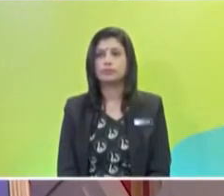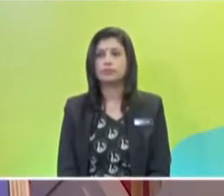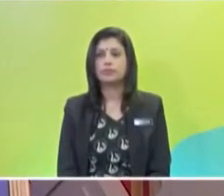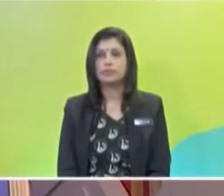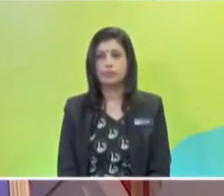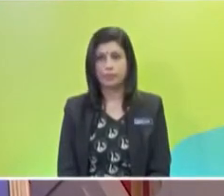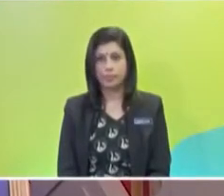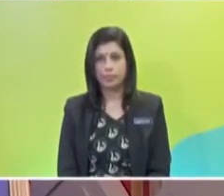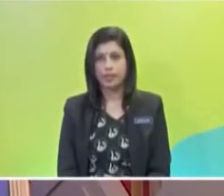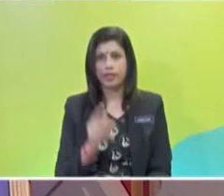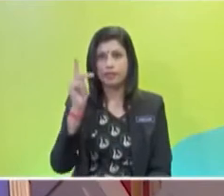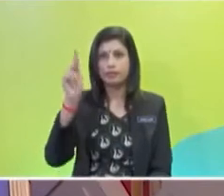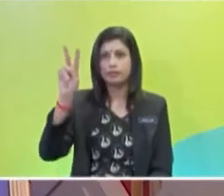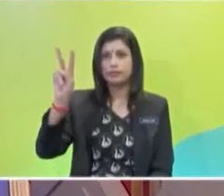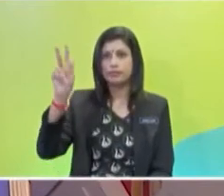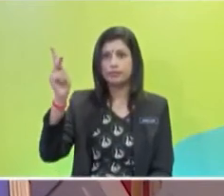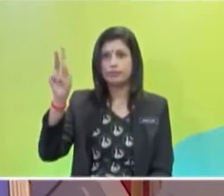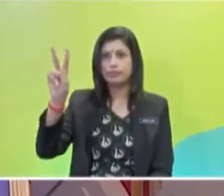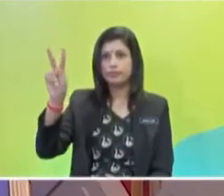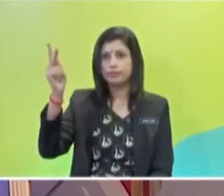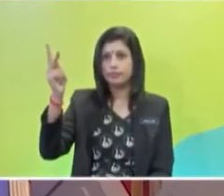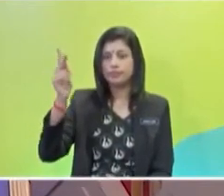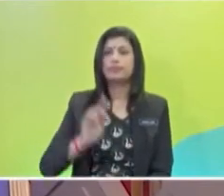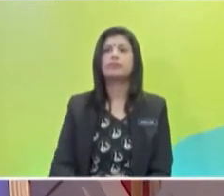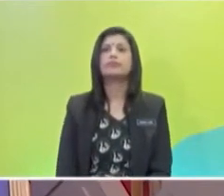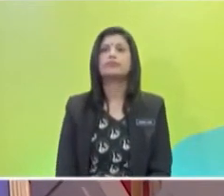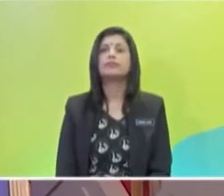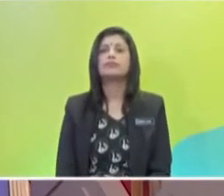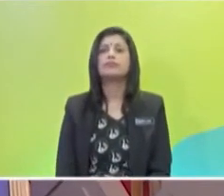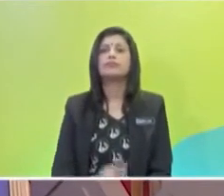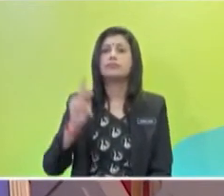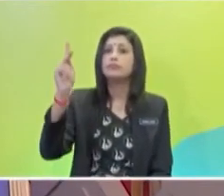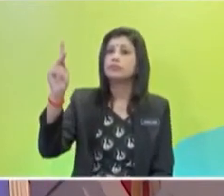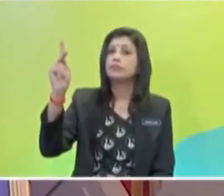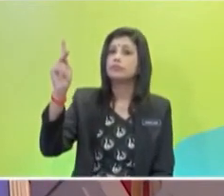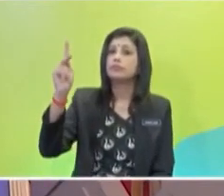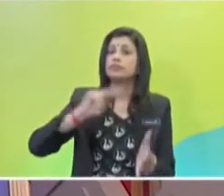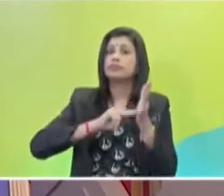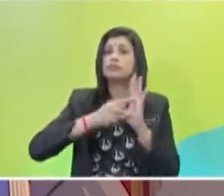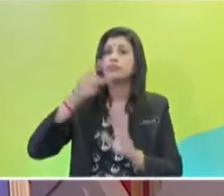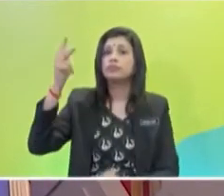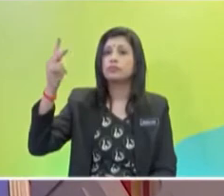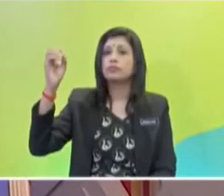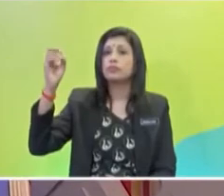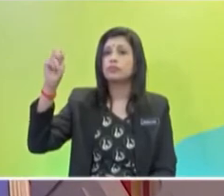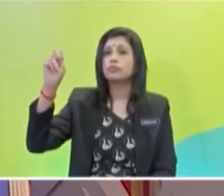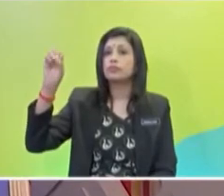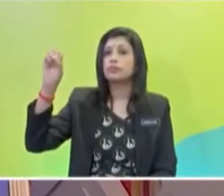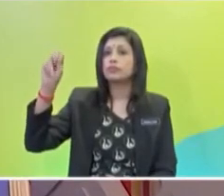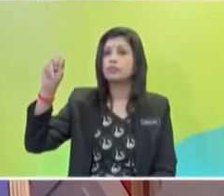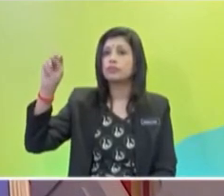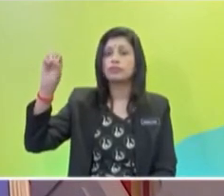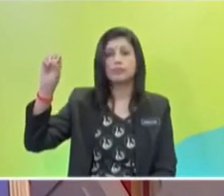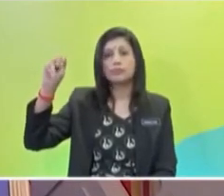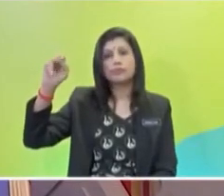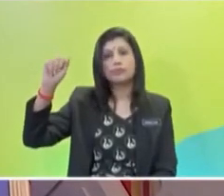V, K. K ini mewakili huruf konsonan dan V mewakili huruf vokal.